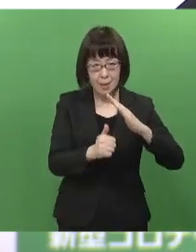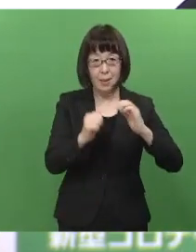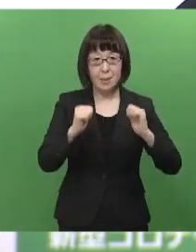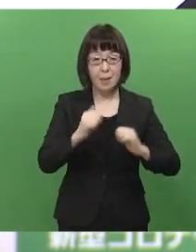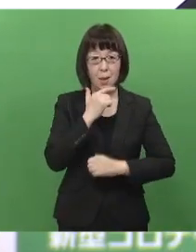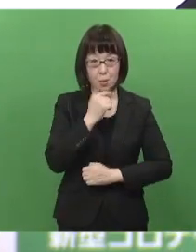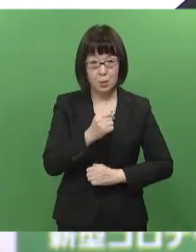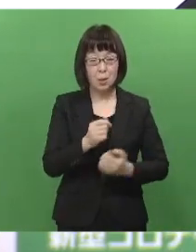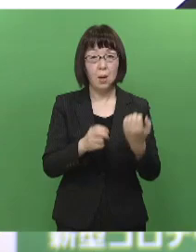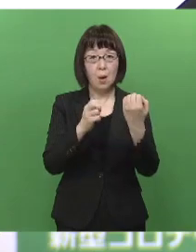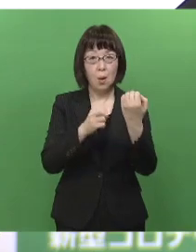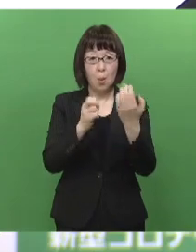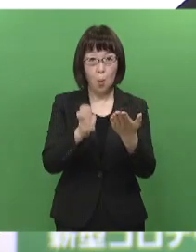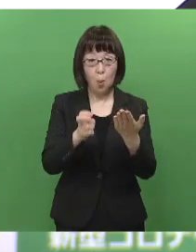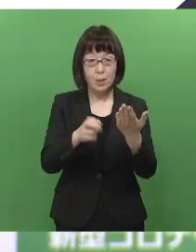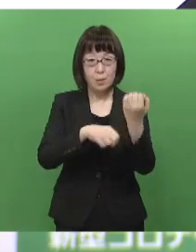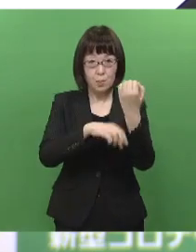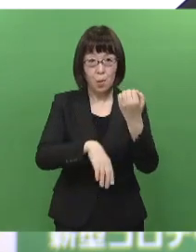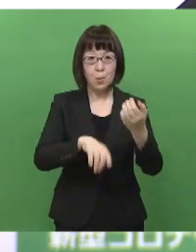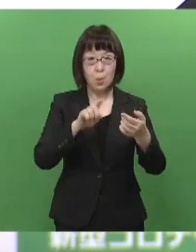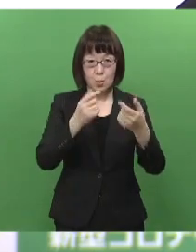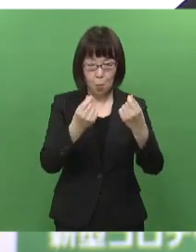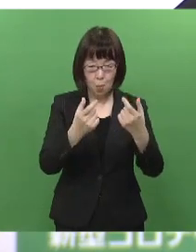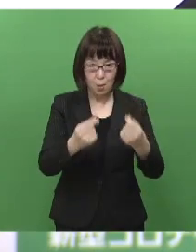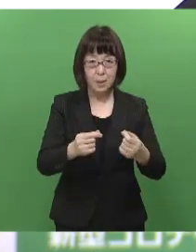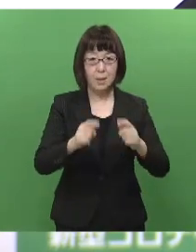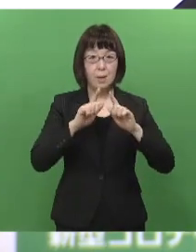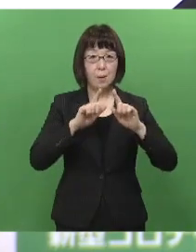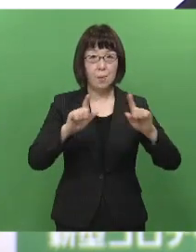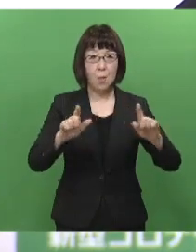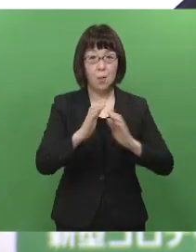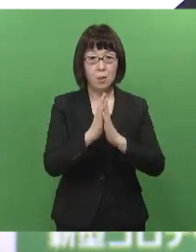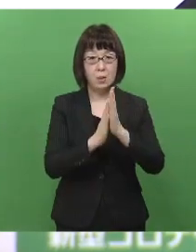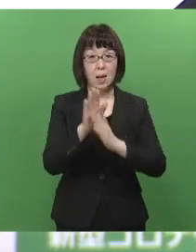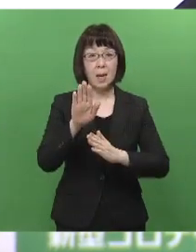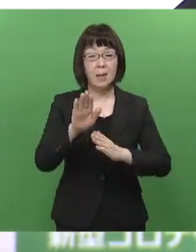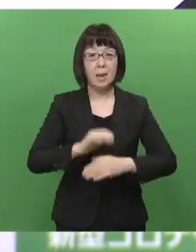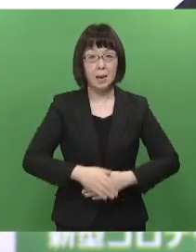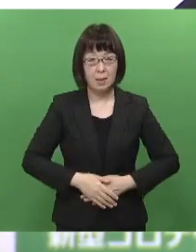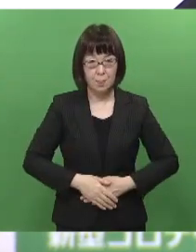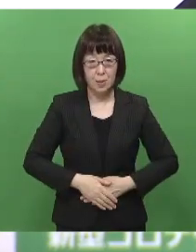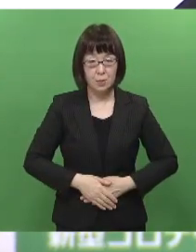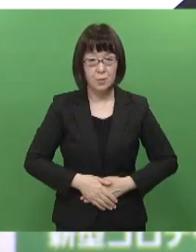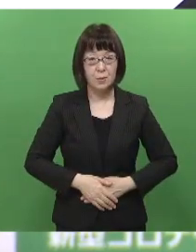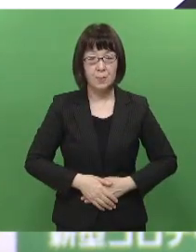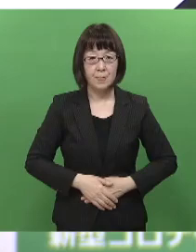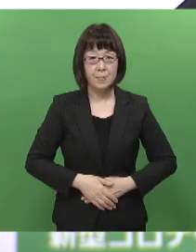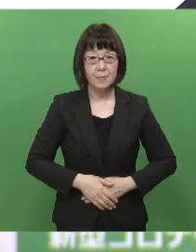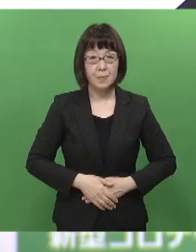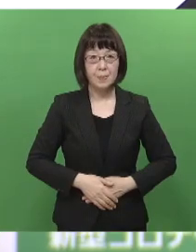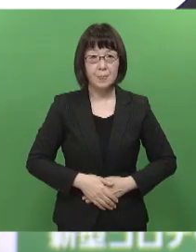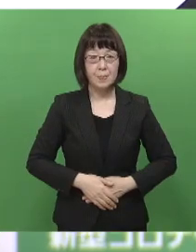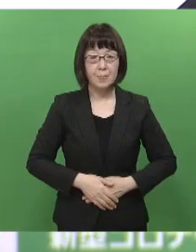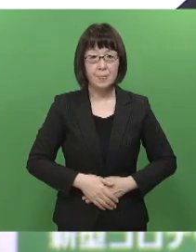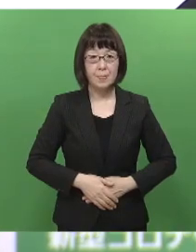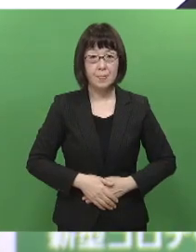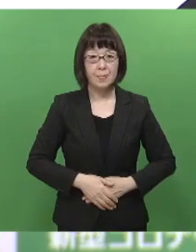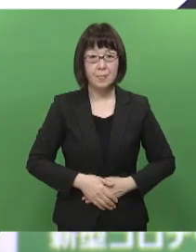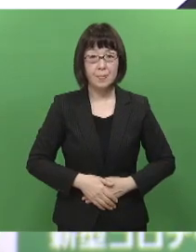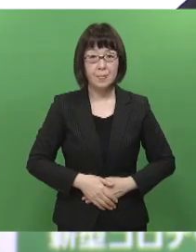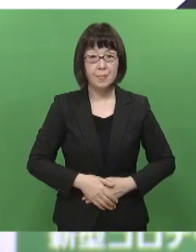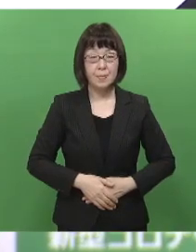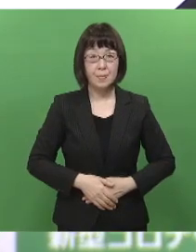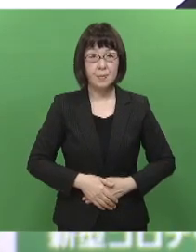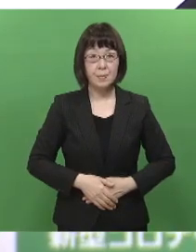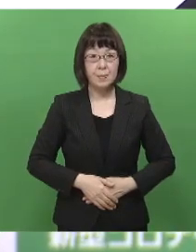げているんだということを改めて長くなりましたけど引用させていただきお伝えをしたいと